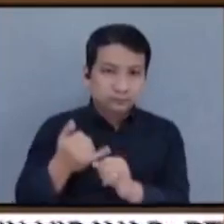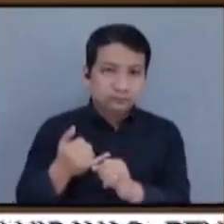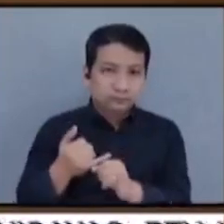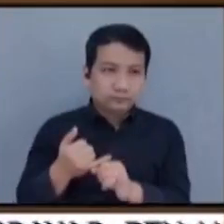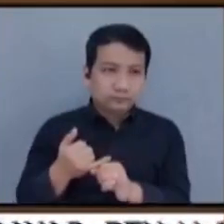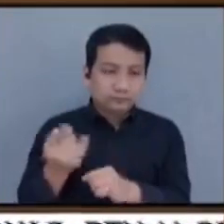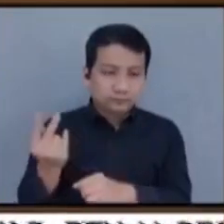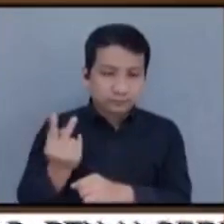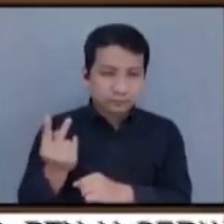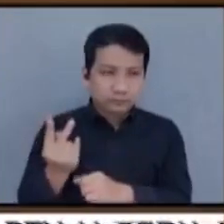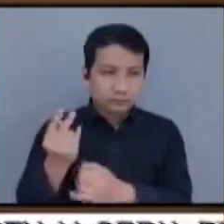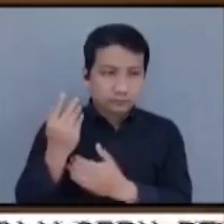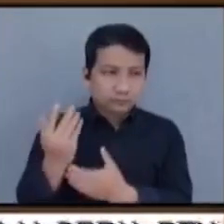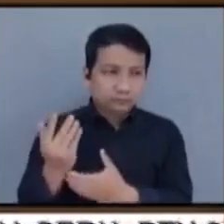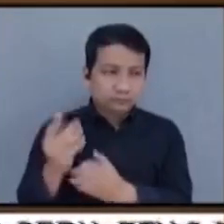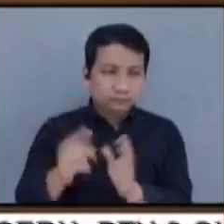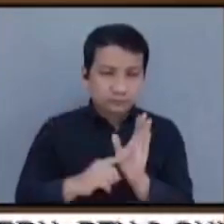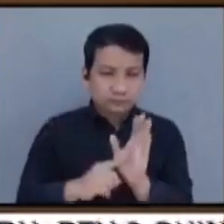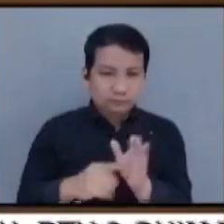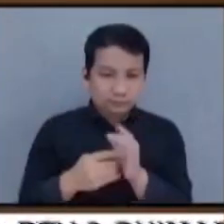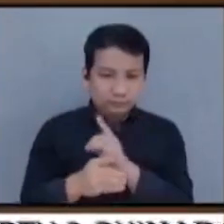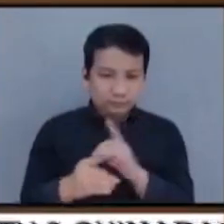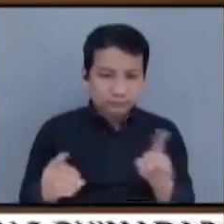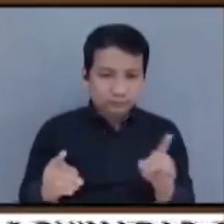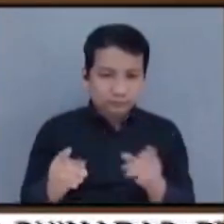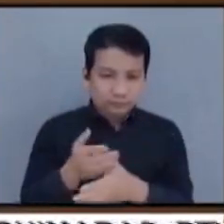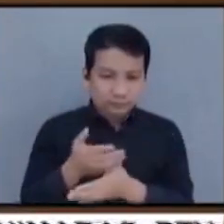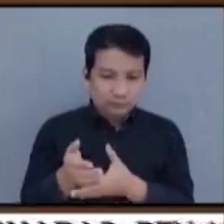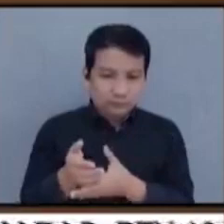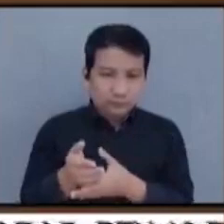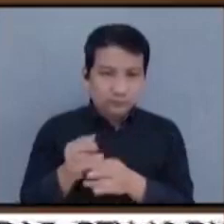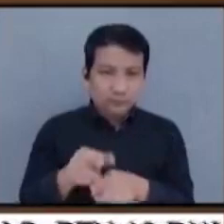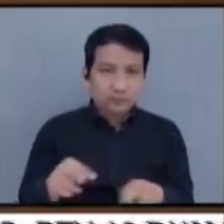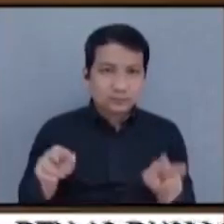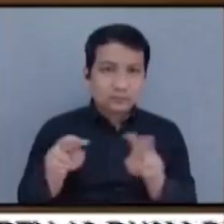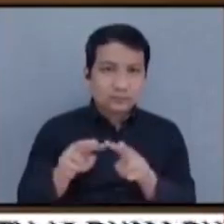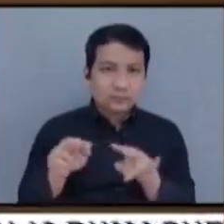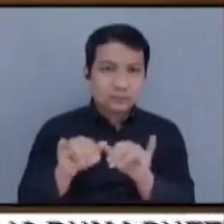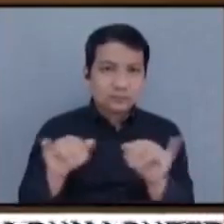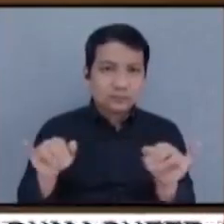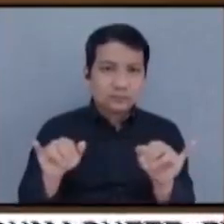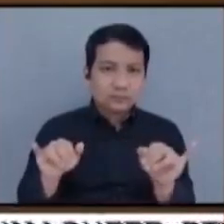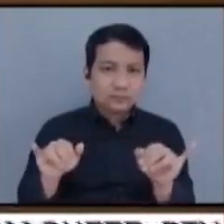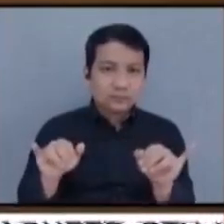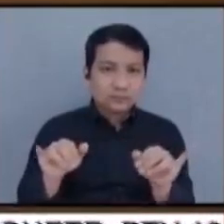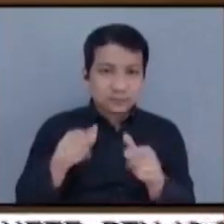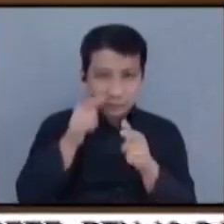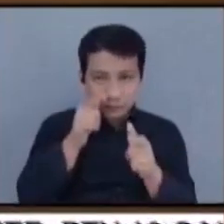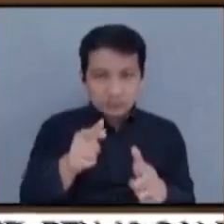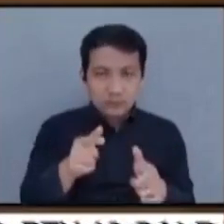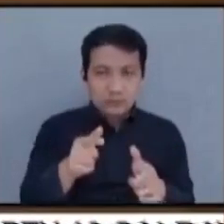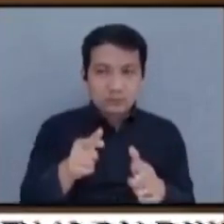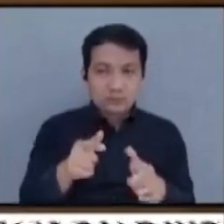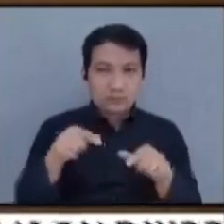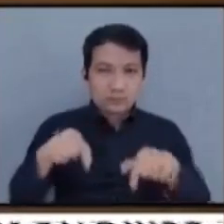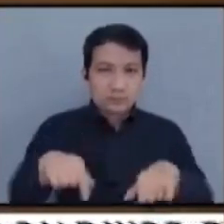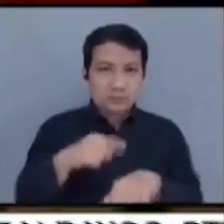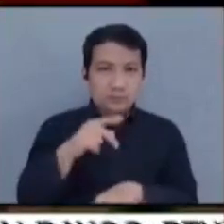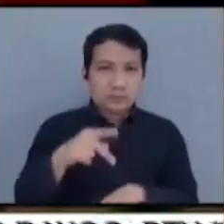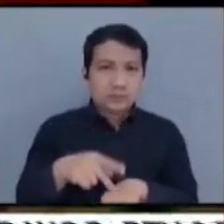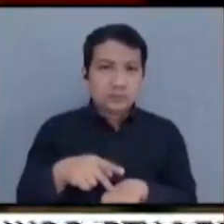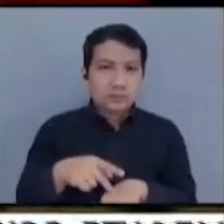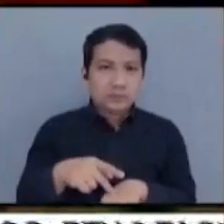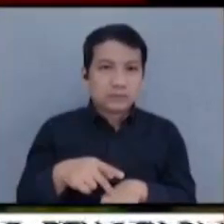Indo-Pacific democracies, we share values and a common outlook on the world of here in the Philippines in the immediate